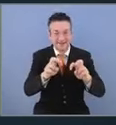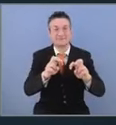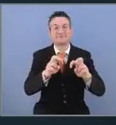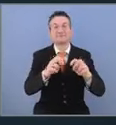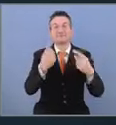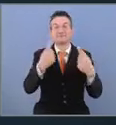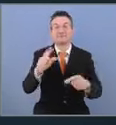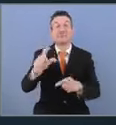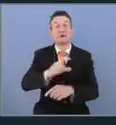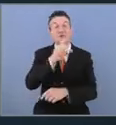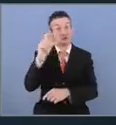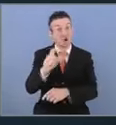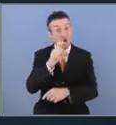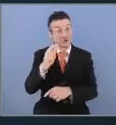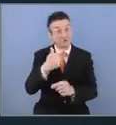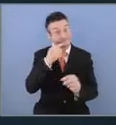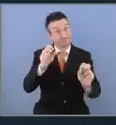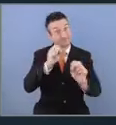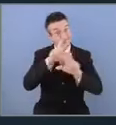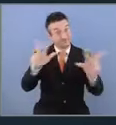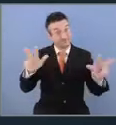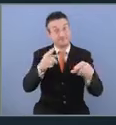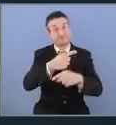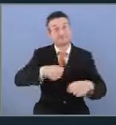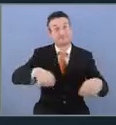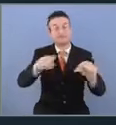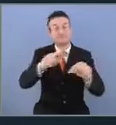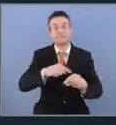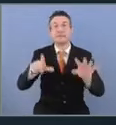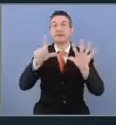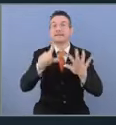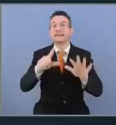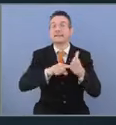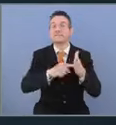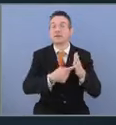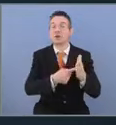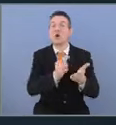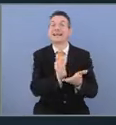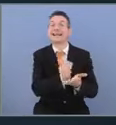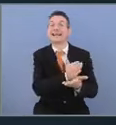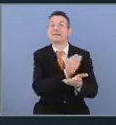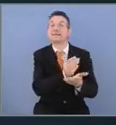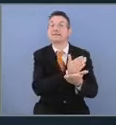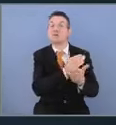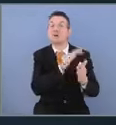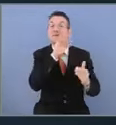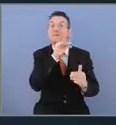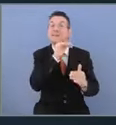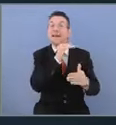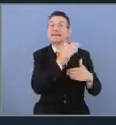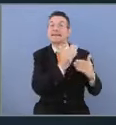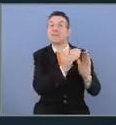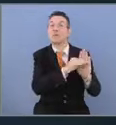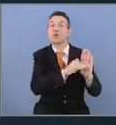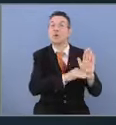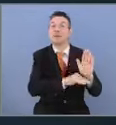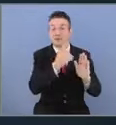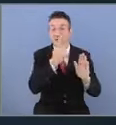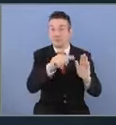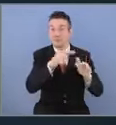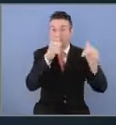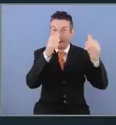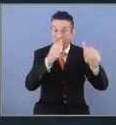che stiamo per operare con altri 7 milioni di residui della vecchia programmazione lo scorrimento del bando gruppi di ricerca, quindi arriveremo a